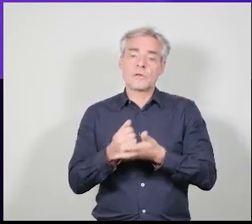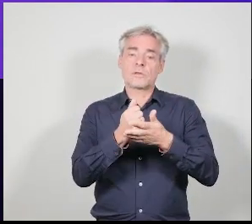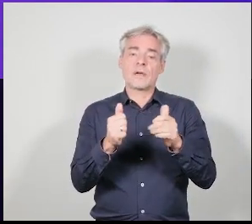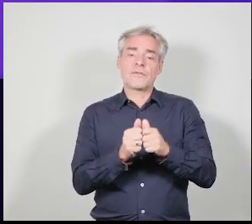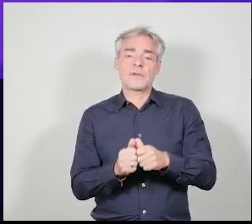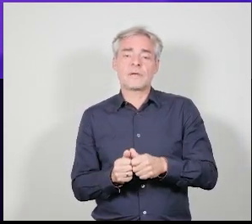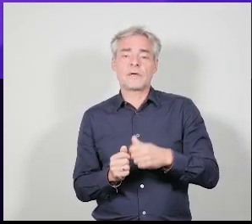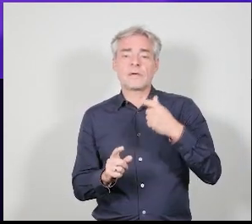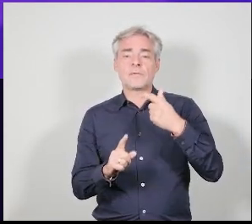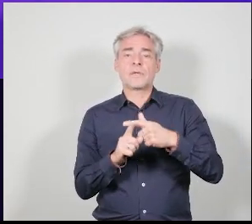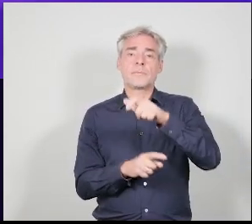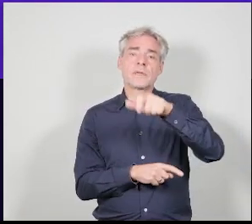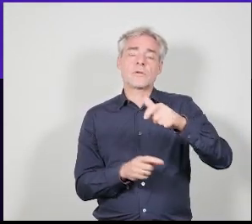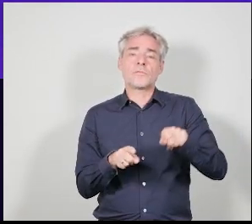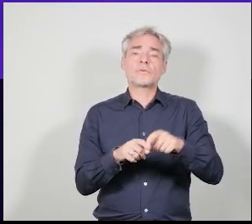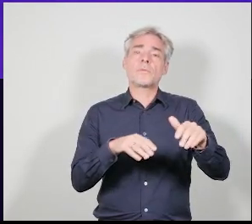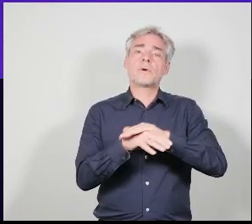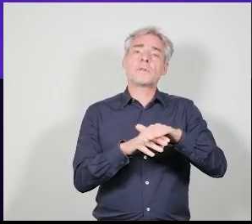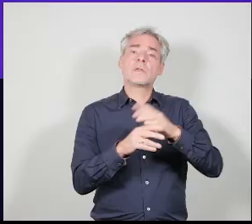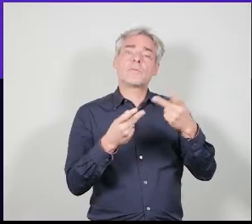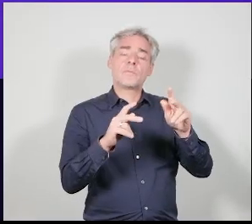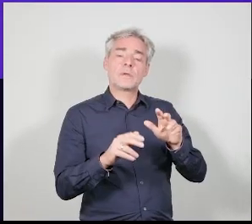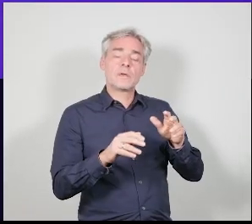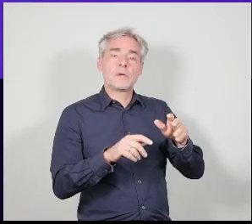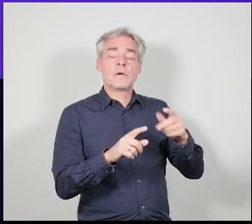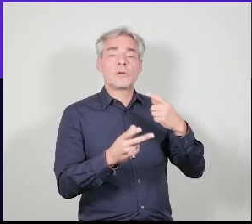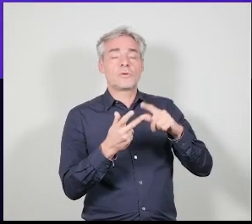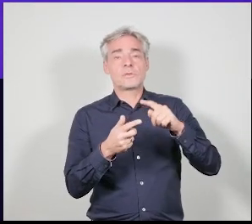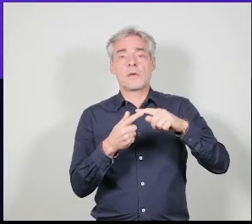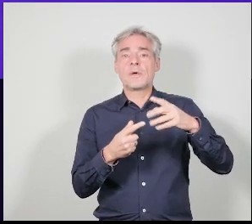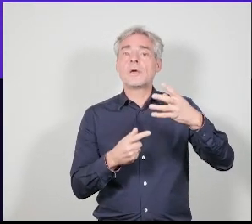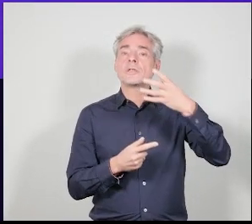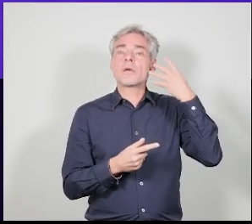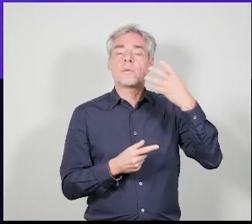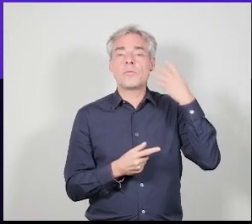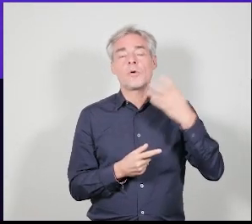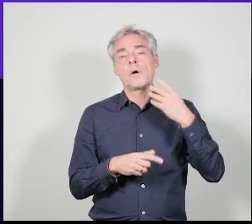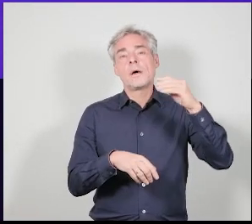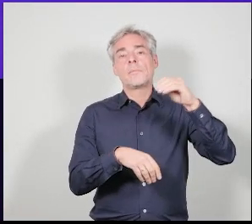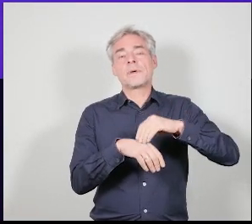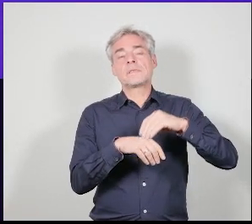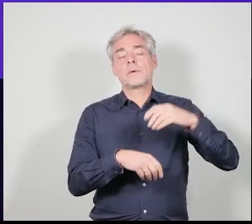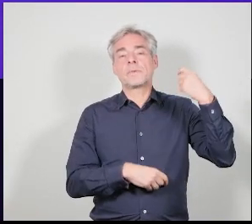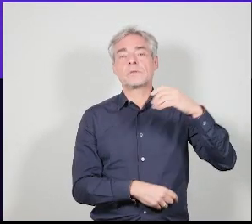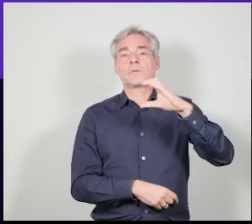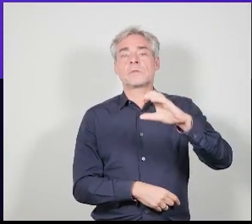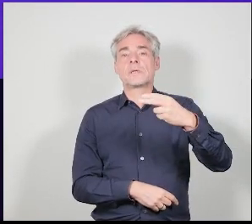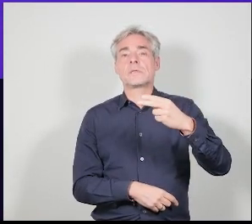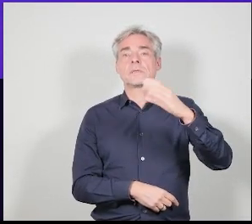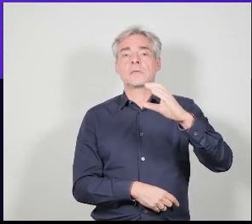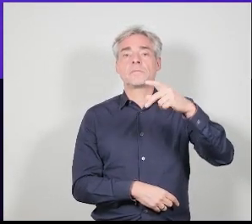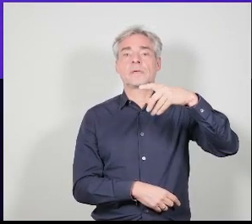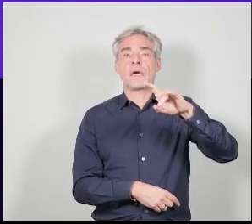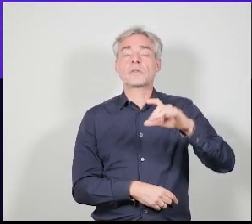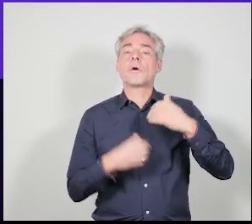des personnes, mais aussi auprès des politiques publiques. Et Jérémy Beauroy, qui est président du Conseil national consultatif des personnes handicapées, le